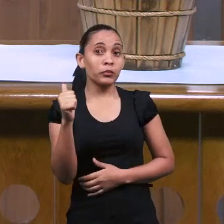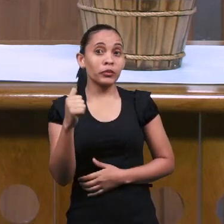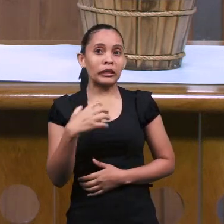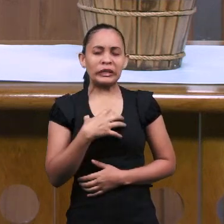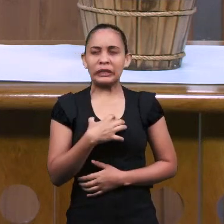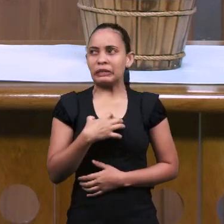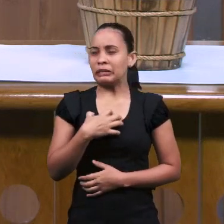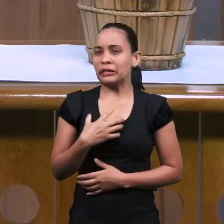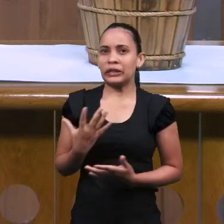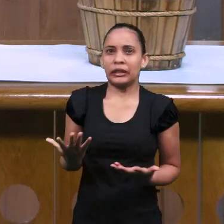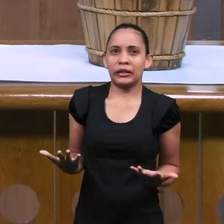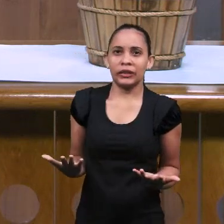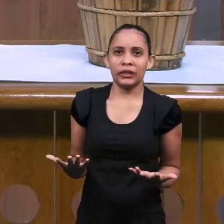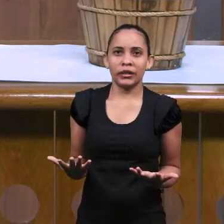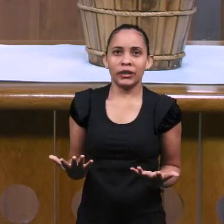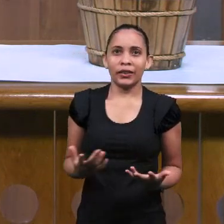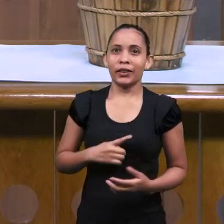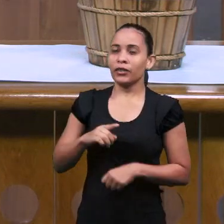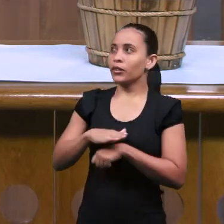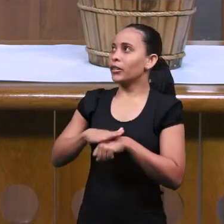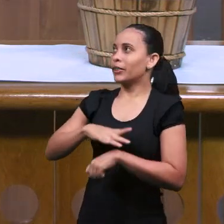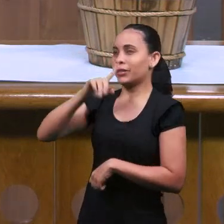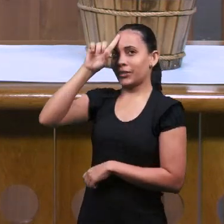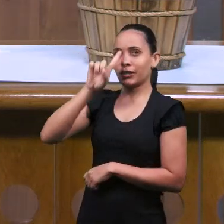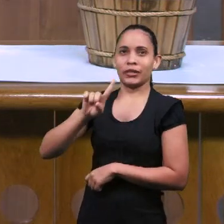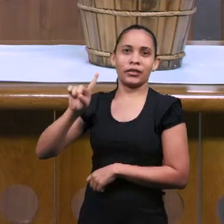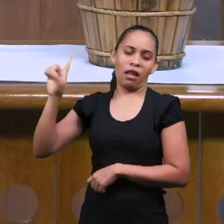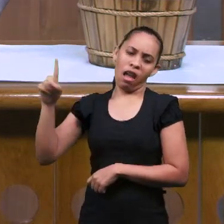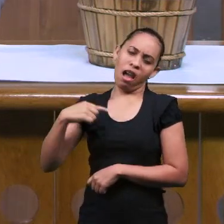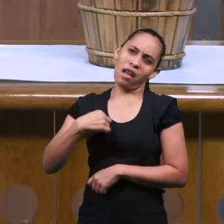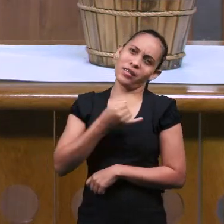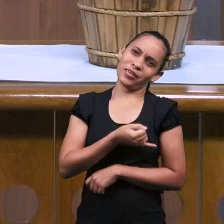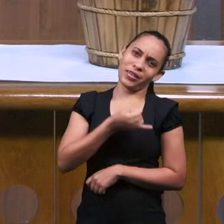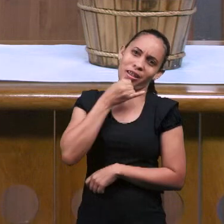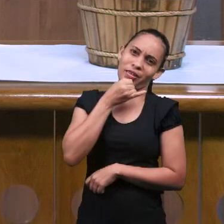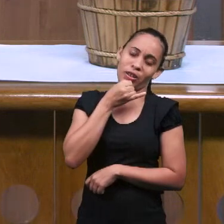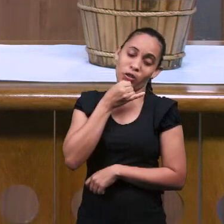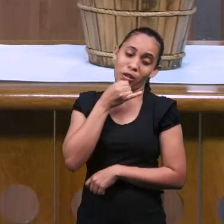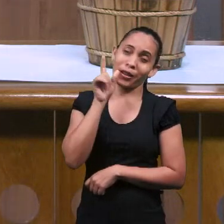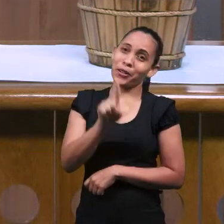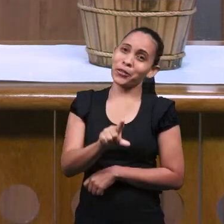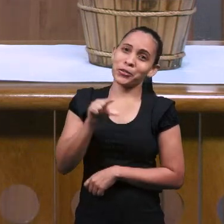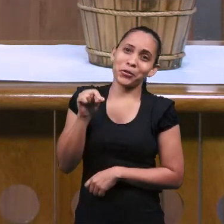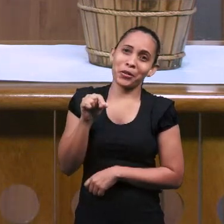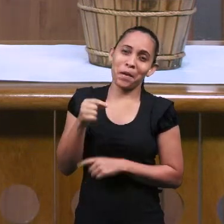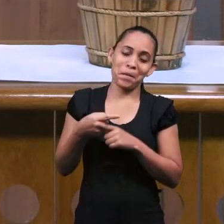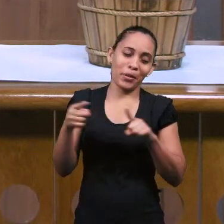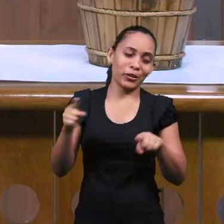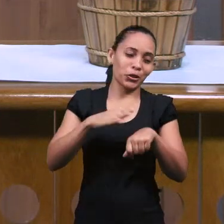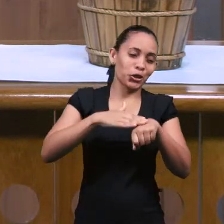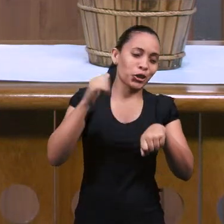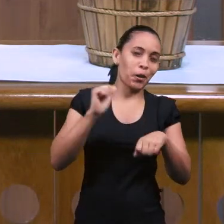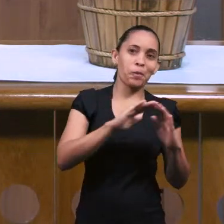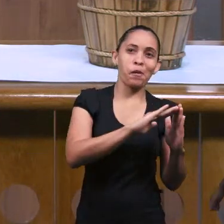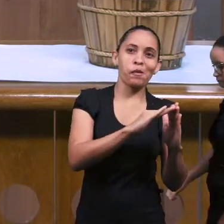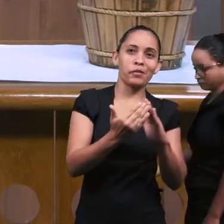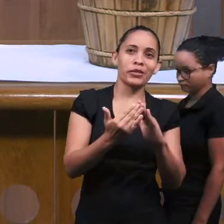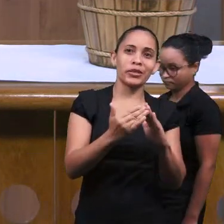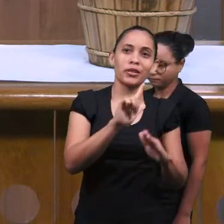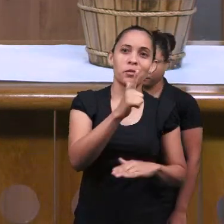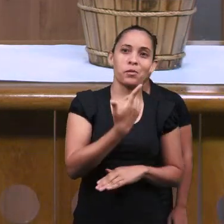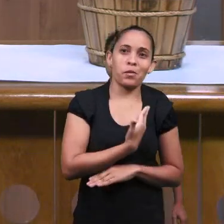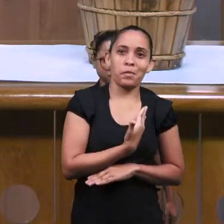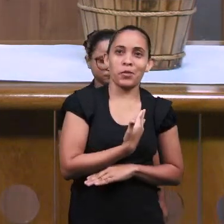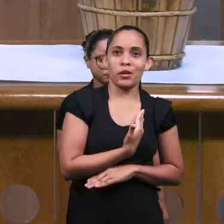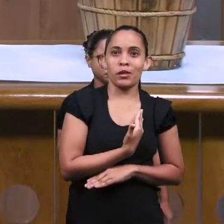Ma religion, le voisin, etc., il est triste. Donc, il est triste parce qu'il m'a élu, mais n'a pas élu. Et